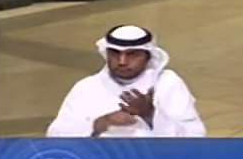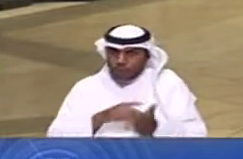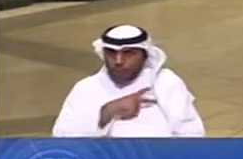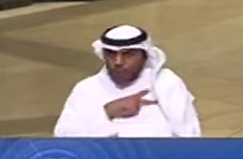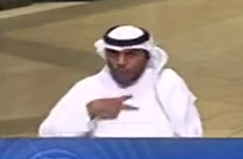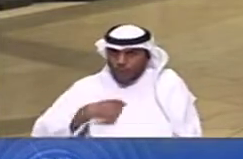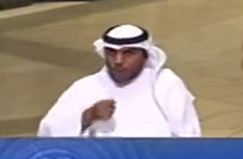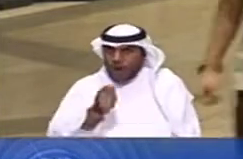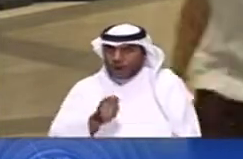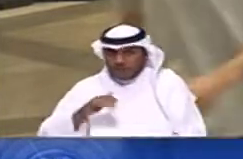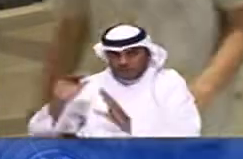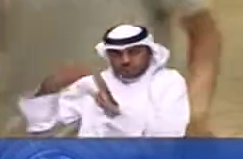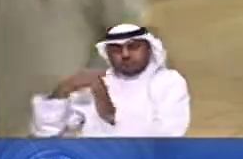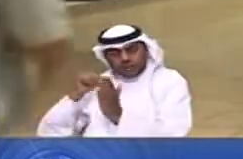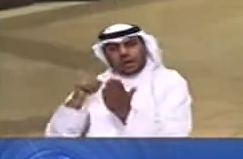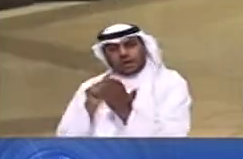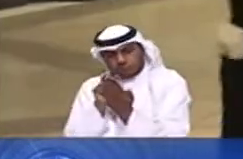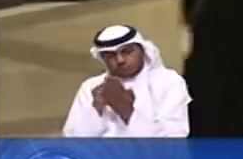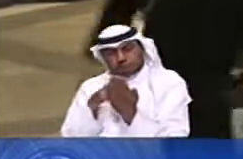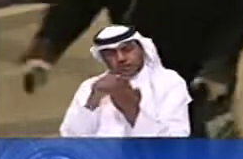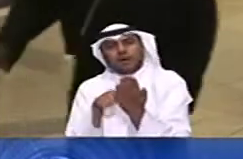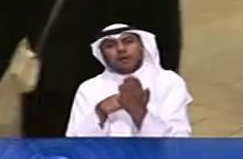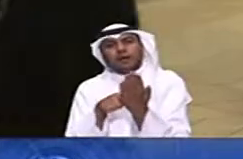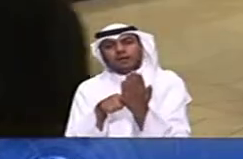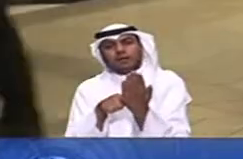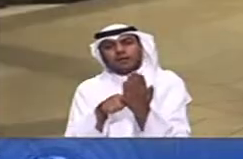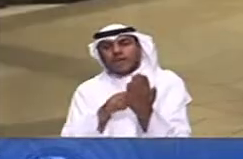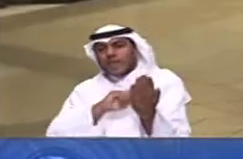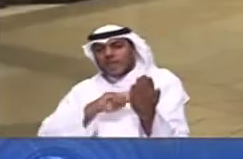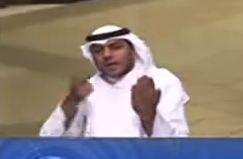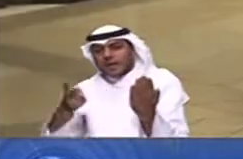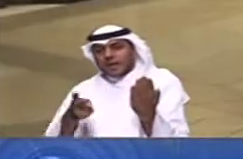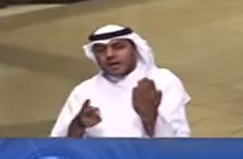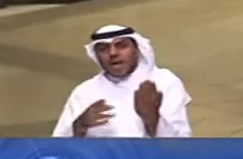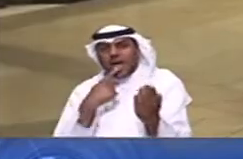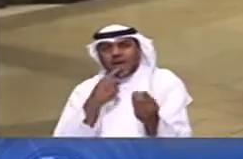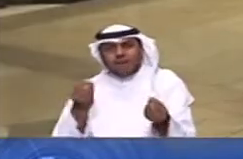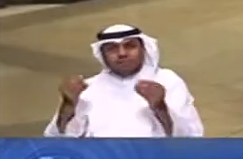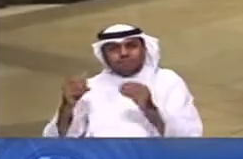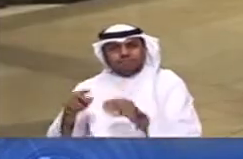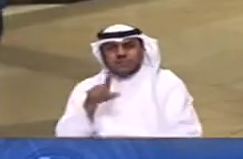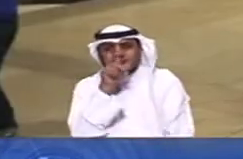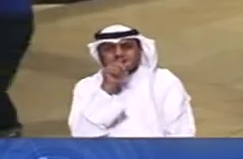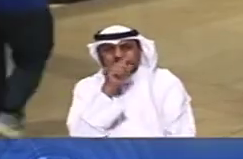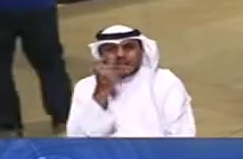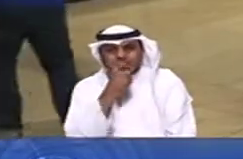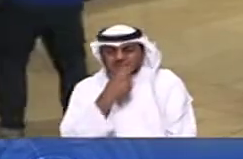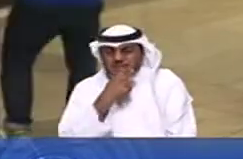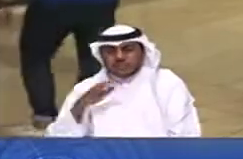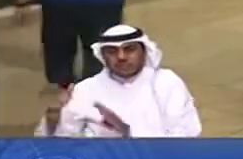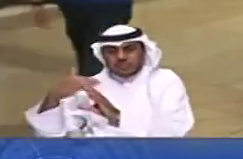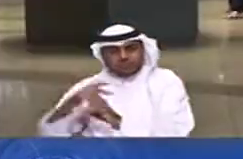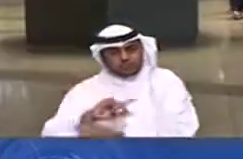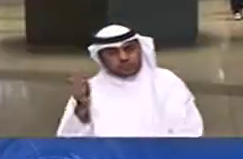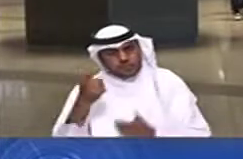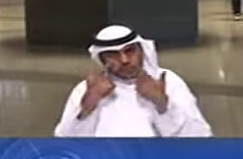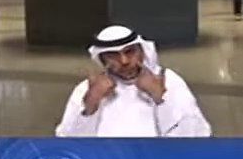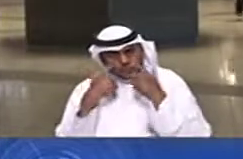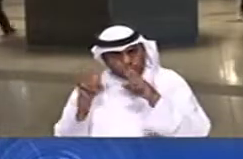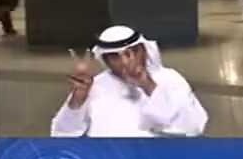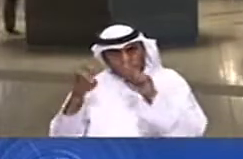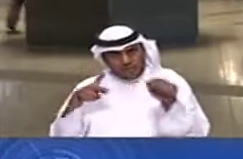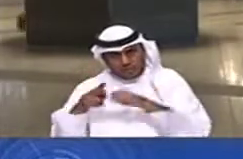الصحيحة، فلازم ما نلتفت على اللي ينقال في التويتر والوسائل التواصل الاجتماعي. أنت لما